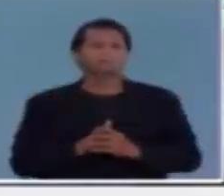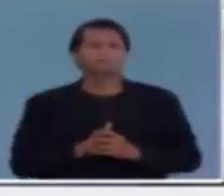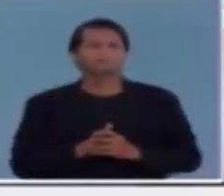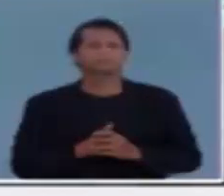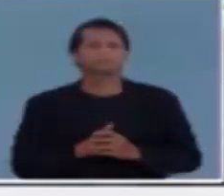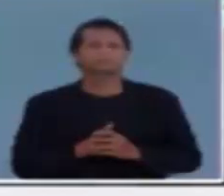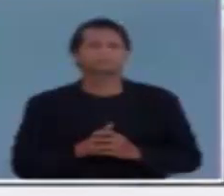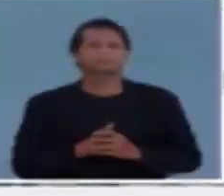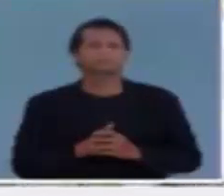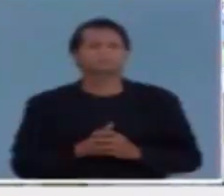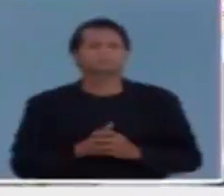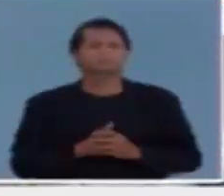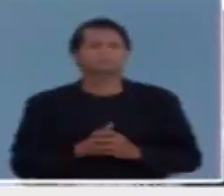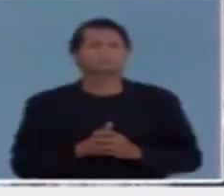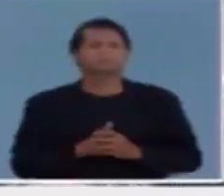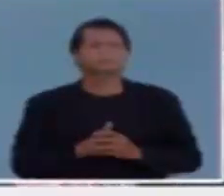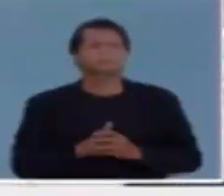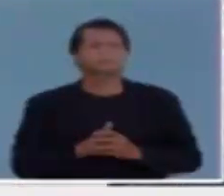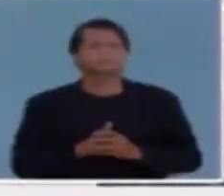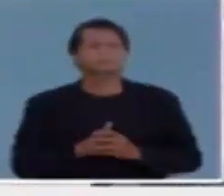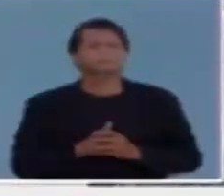Mas, gimana?